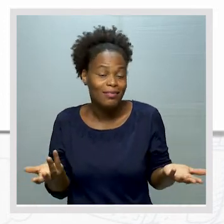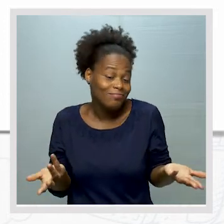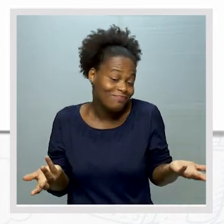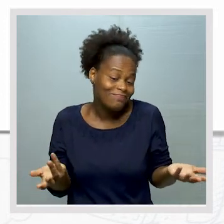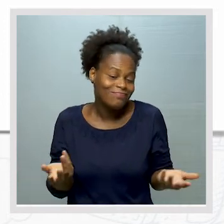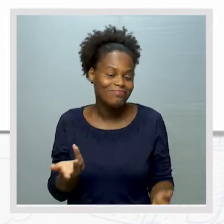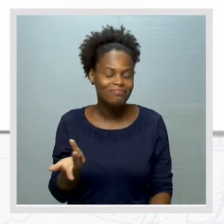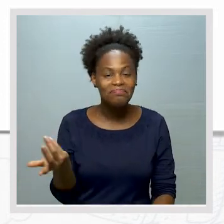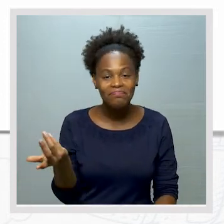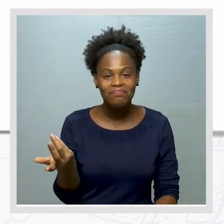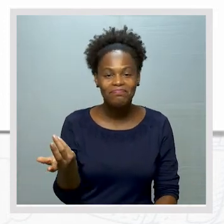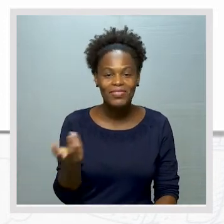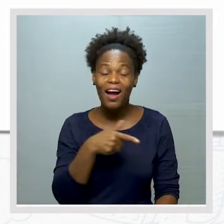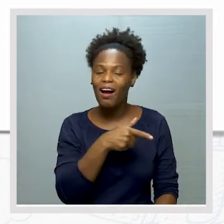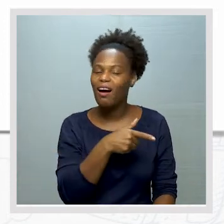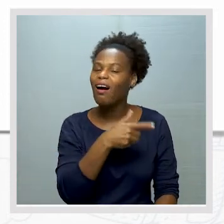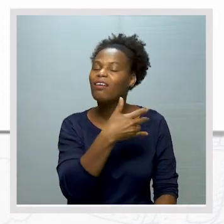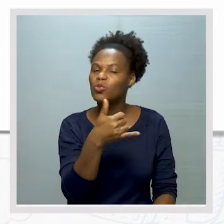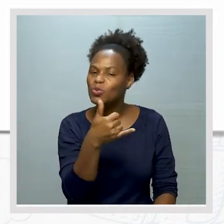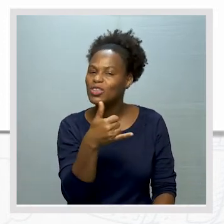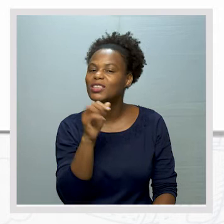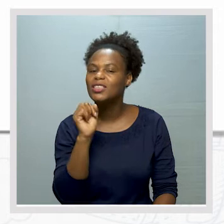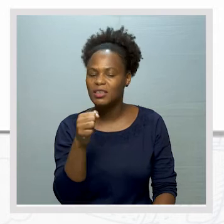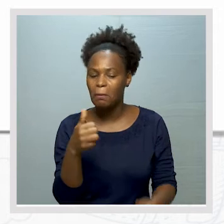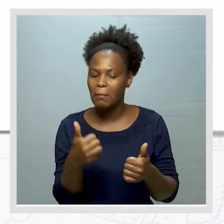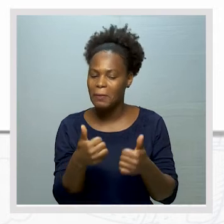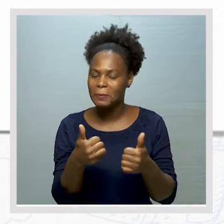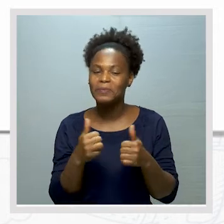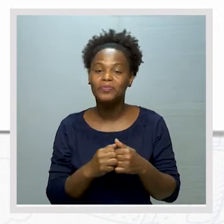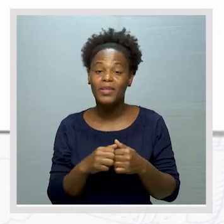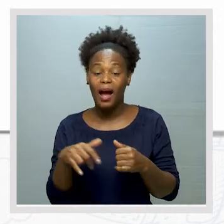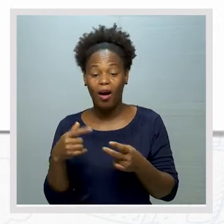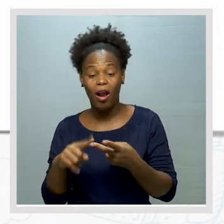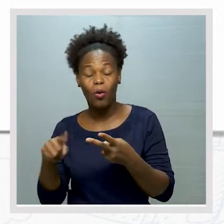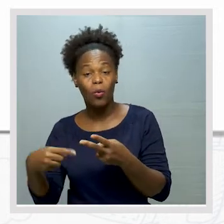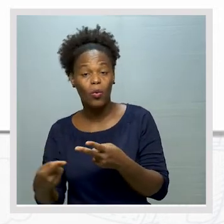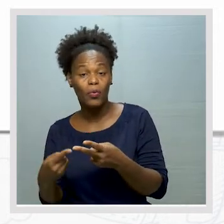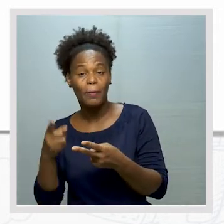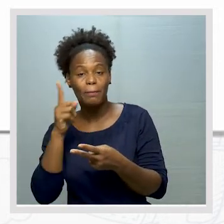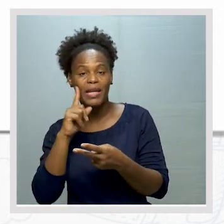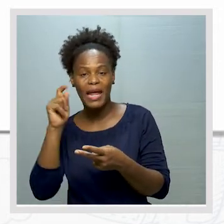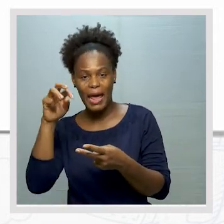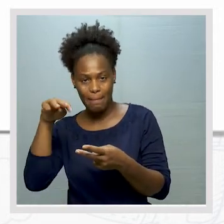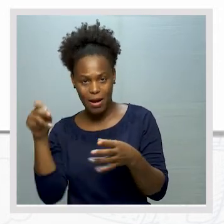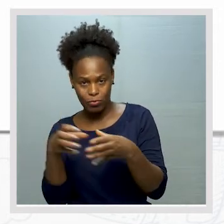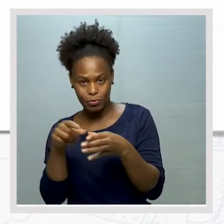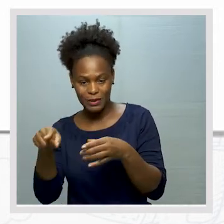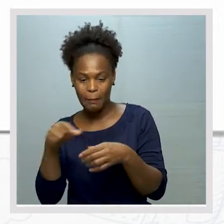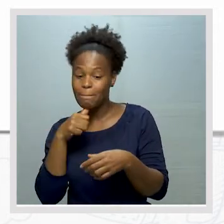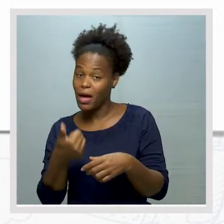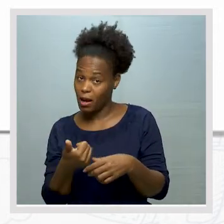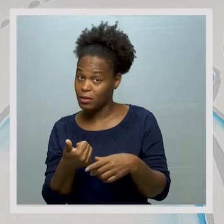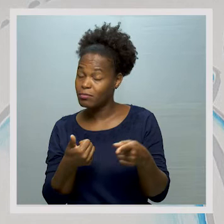C'est le 12. Très bien. Donc ici, l'équipe d'Emma perd. C'est